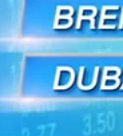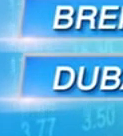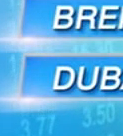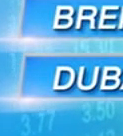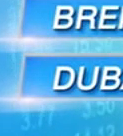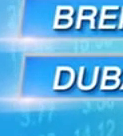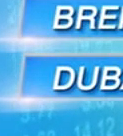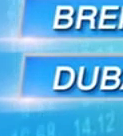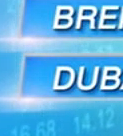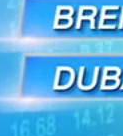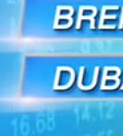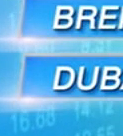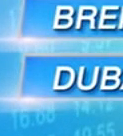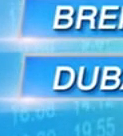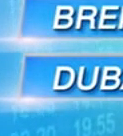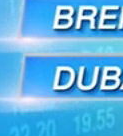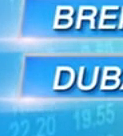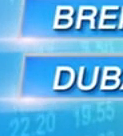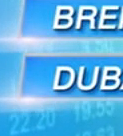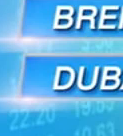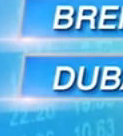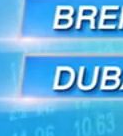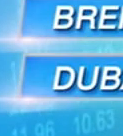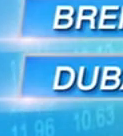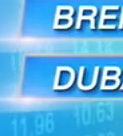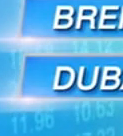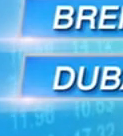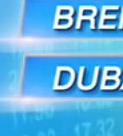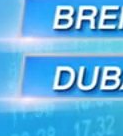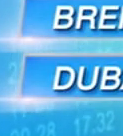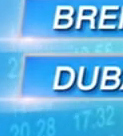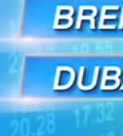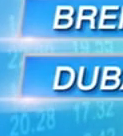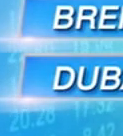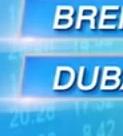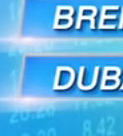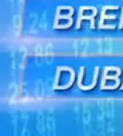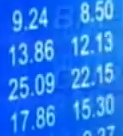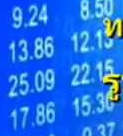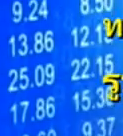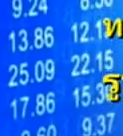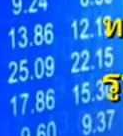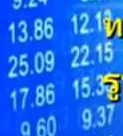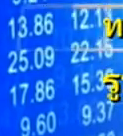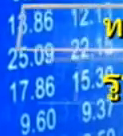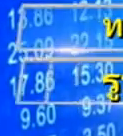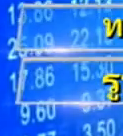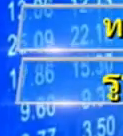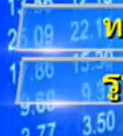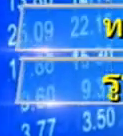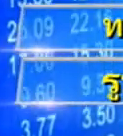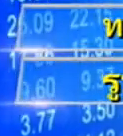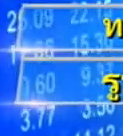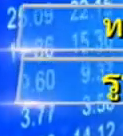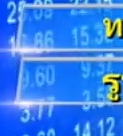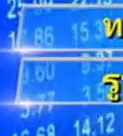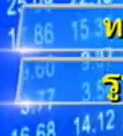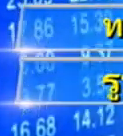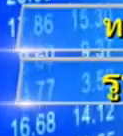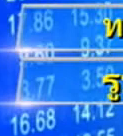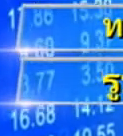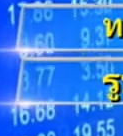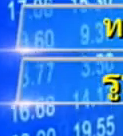61เหรียญ 38 cmต่อบาร์เรลค่ะปิดท้ายกันที่ราคาทองคำในประเทศนะคะเช้านี้ราคายังคงไม่เปลี่ยนแปลง